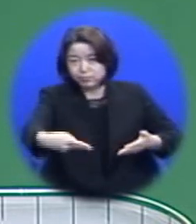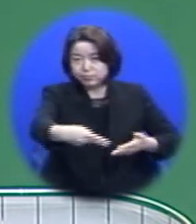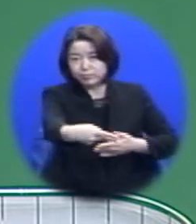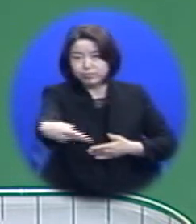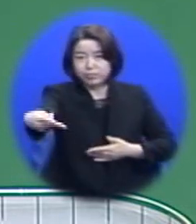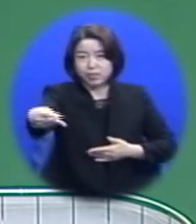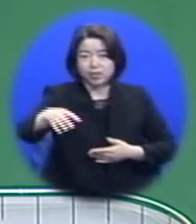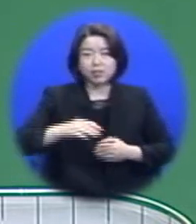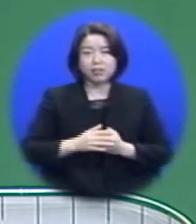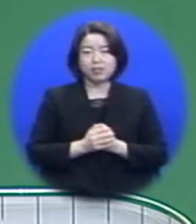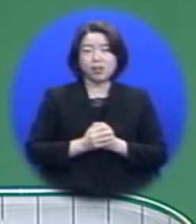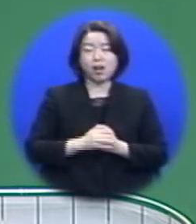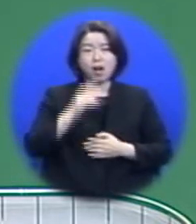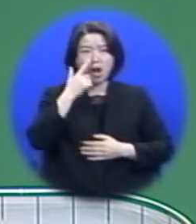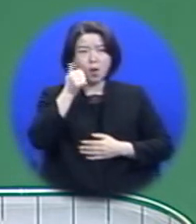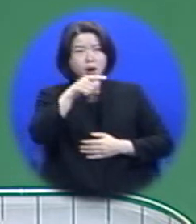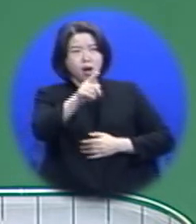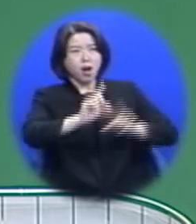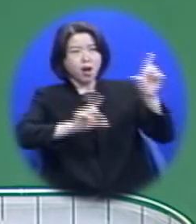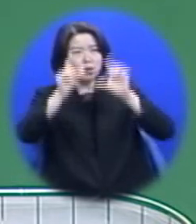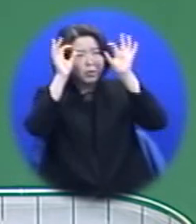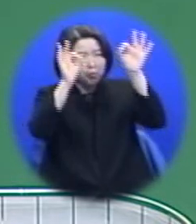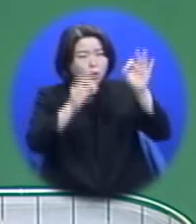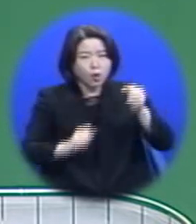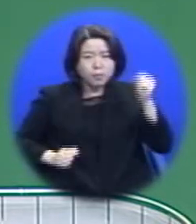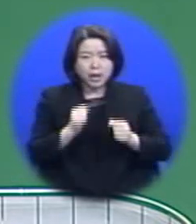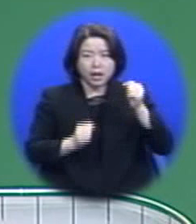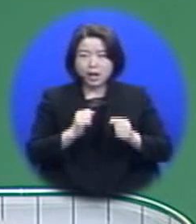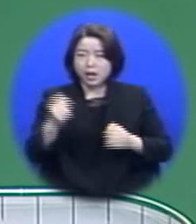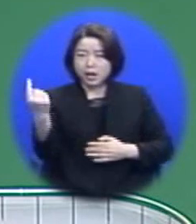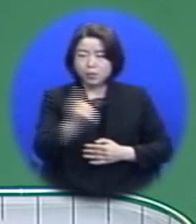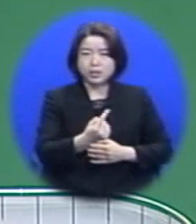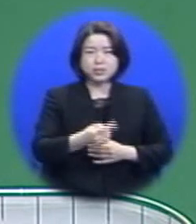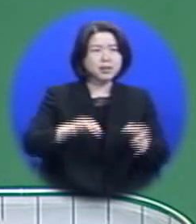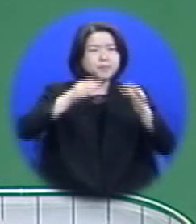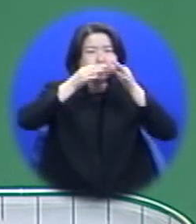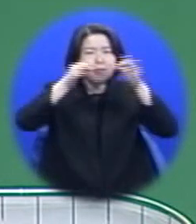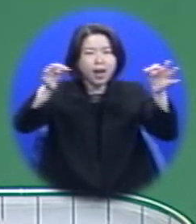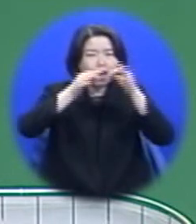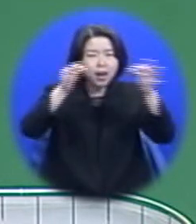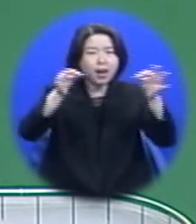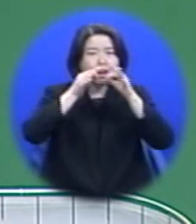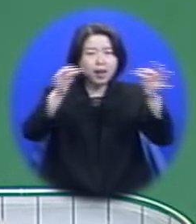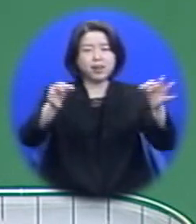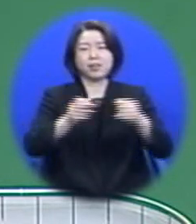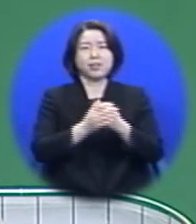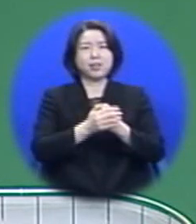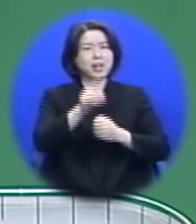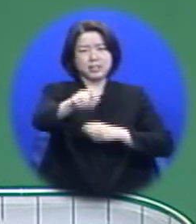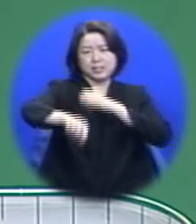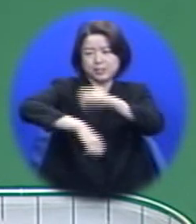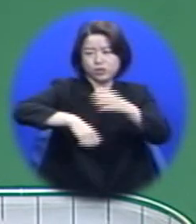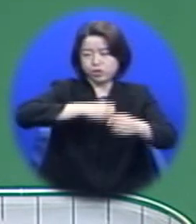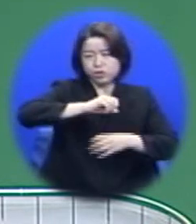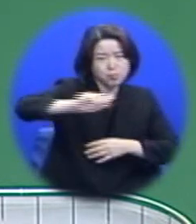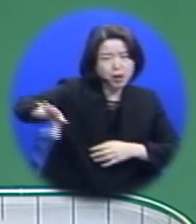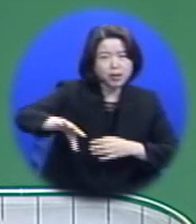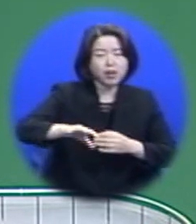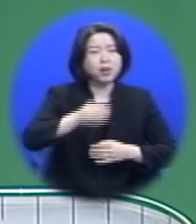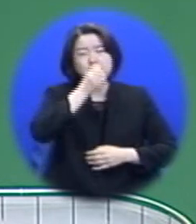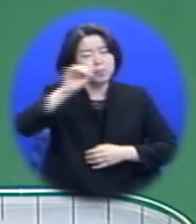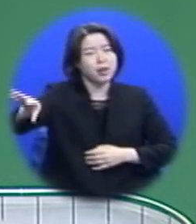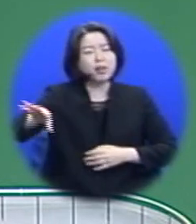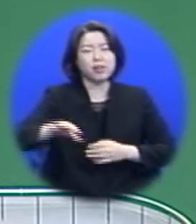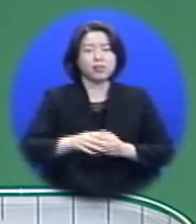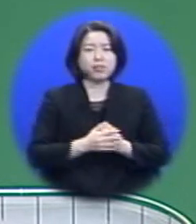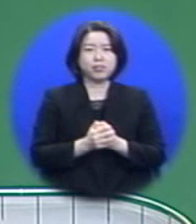거죠 아버지가 그 모습을 보고 뛰쳐 올라와서 크게 소리를 질렀습니다 끊을 놓아라 끈을